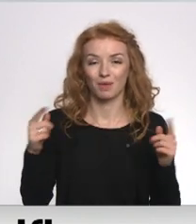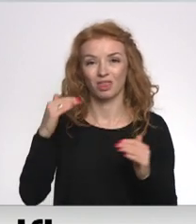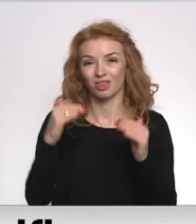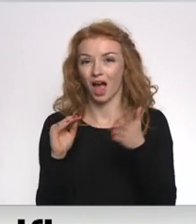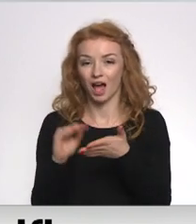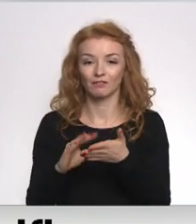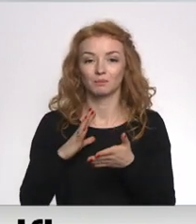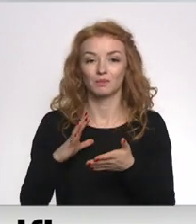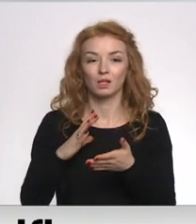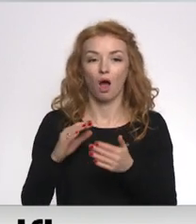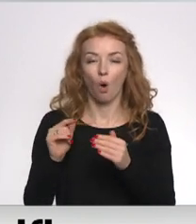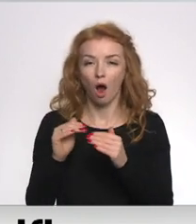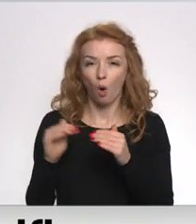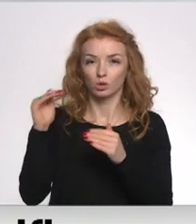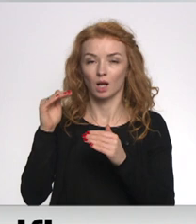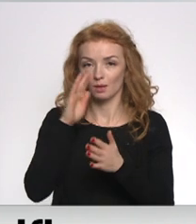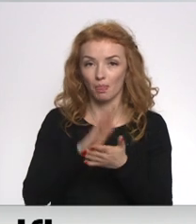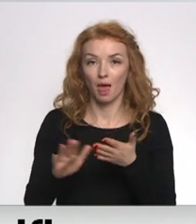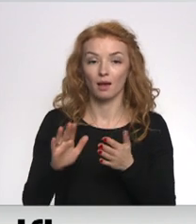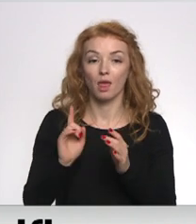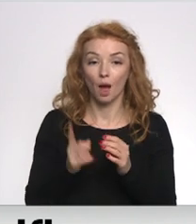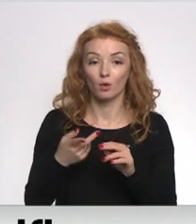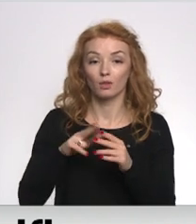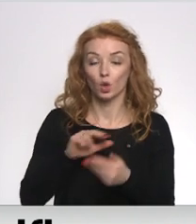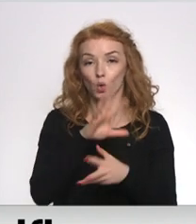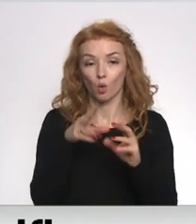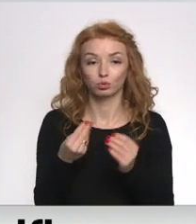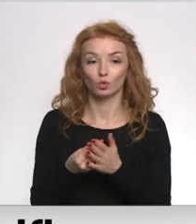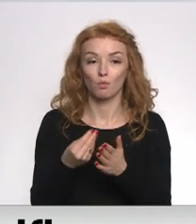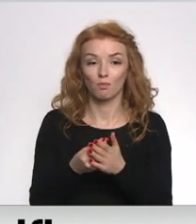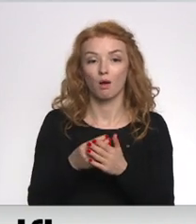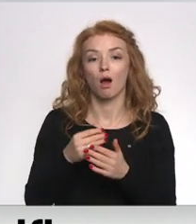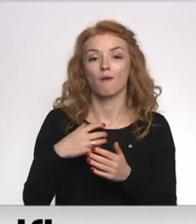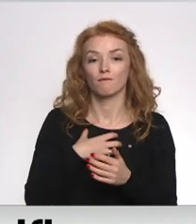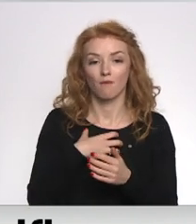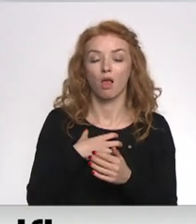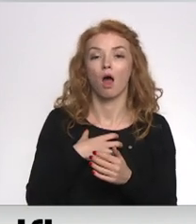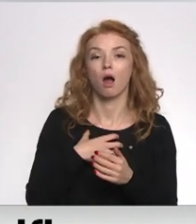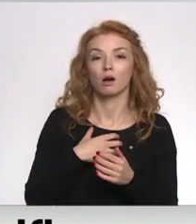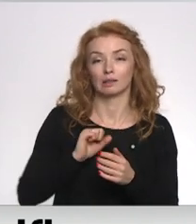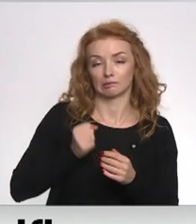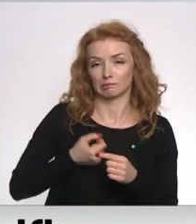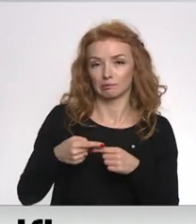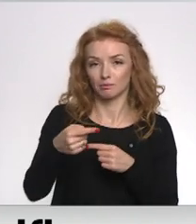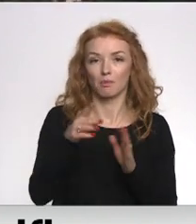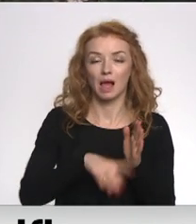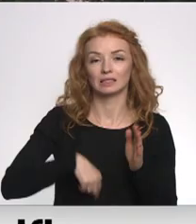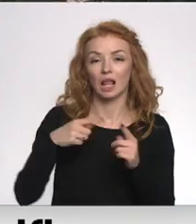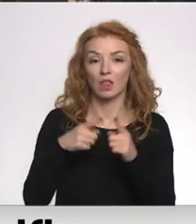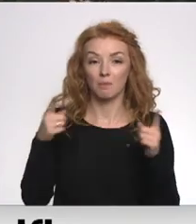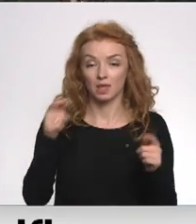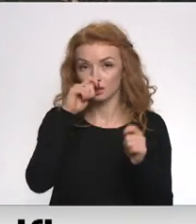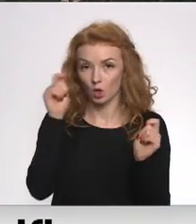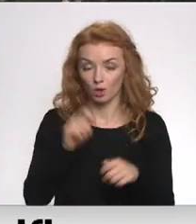bijis mākslīgi augstāks, nekā viņam bija jābūt, tad kopsumā uzņēmumam kā tādam vajadzētu izvilkt bez ilgtermiņa zaudējumiem. Tā kā